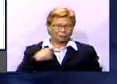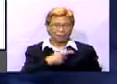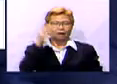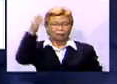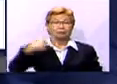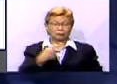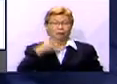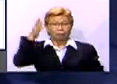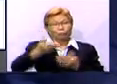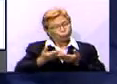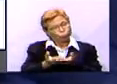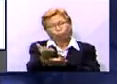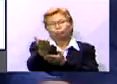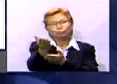terus